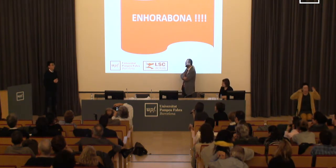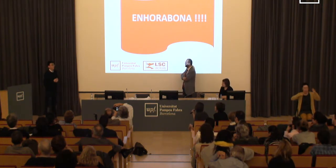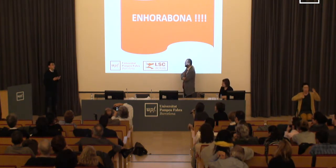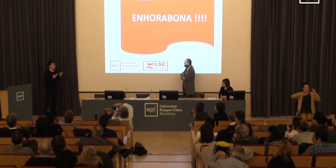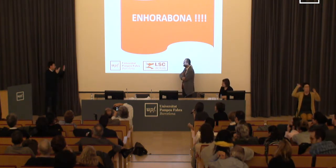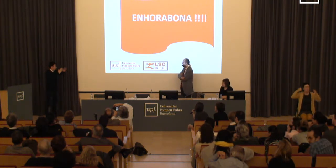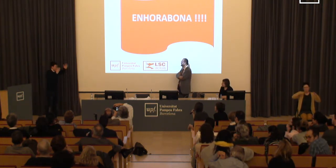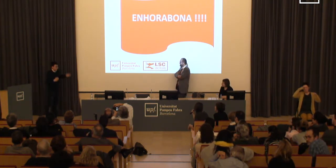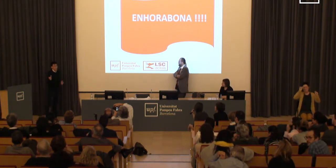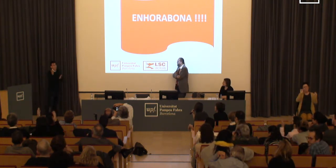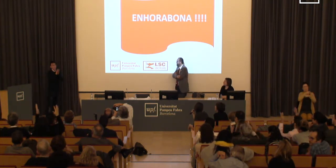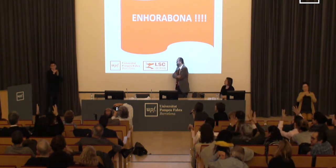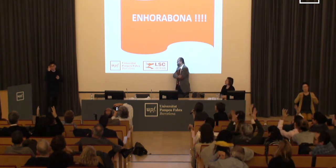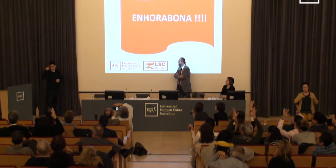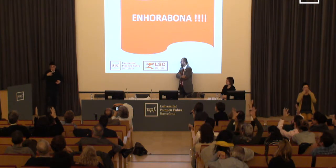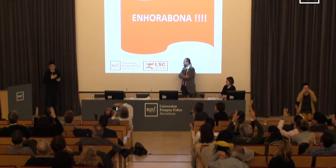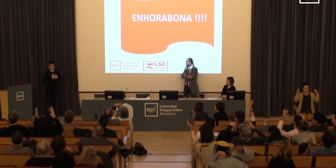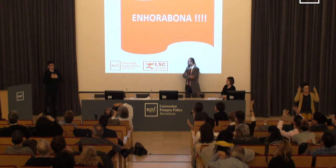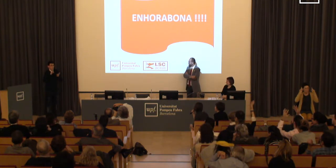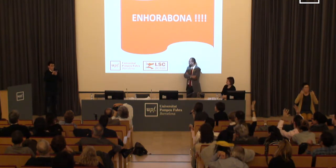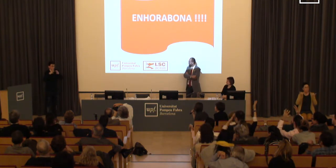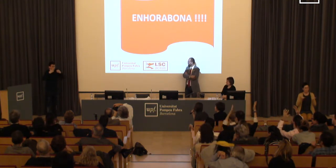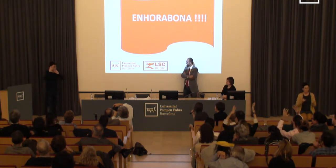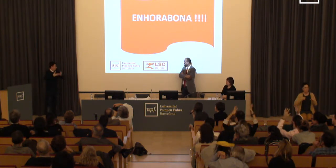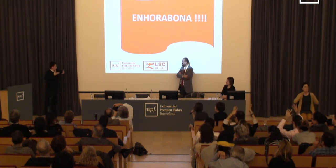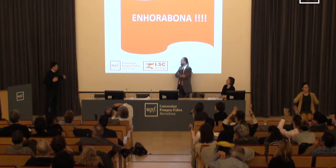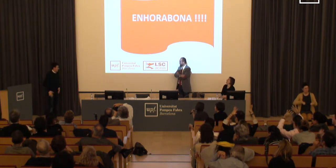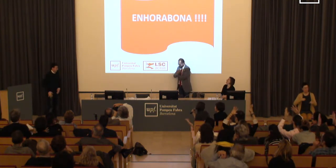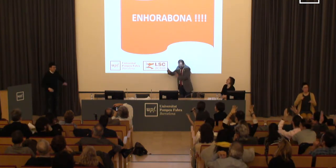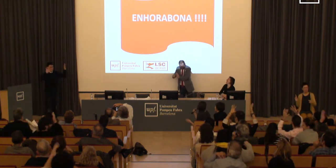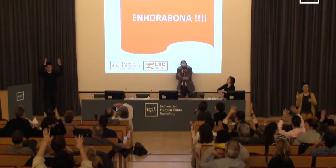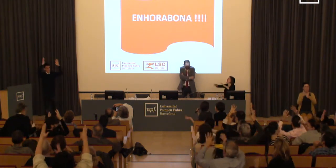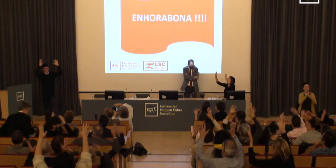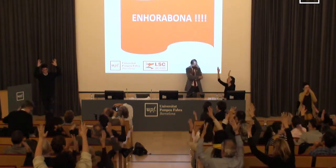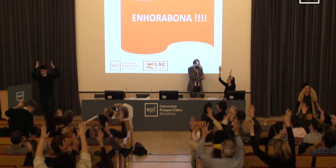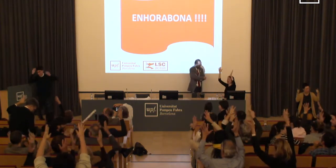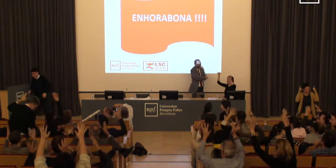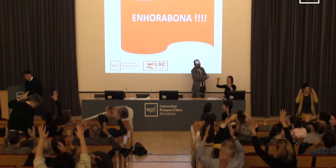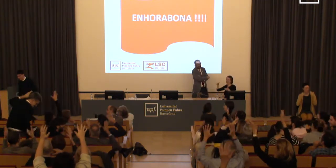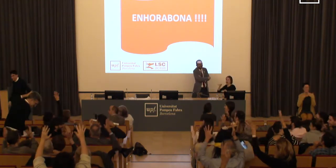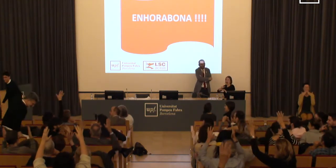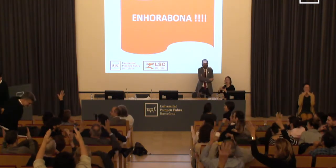que continuïn l'any que ve i que tot sigui igual o millor. I res, moltes gràcies a tots.